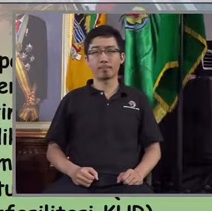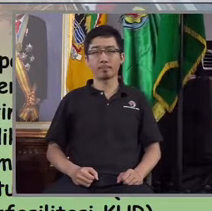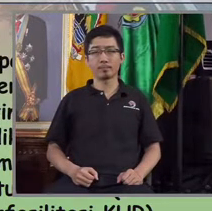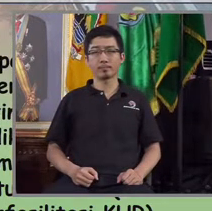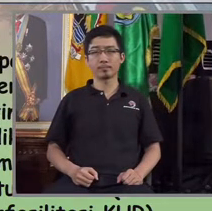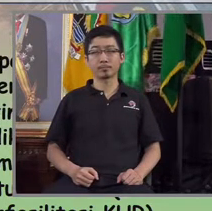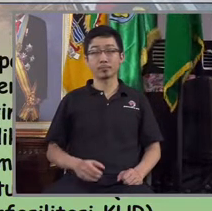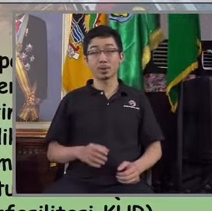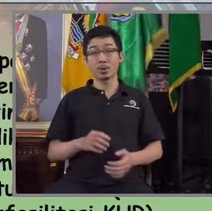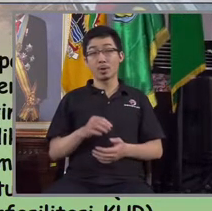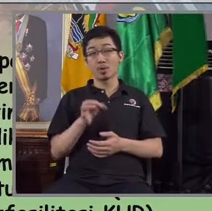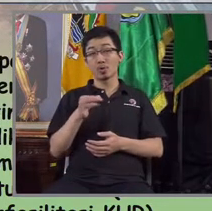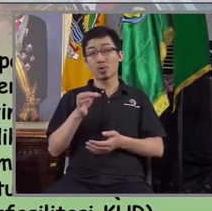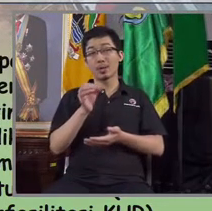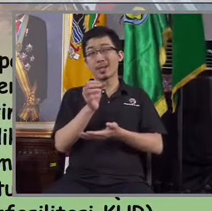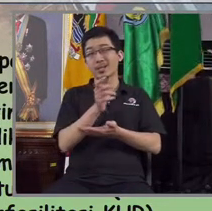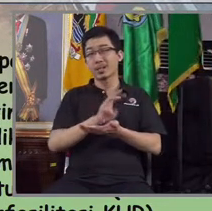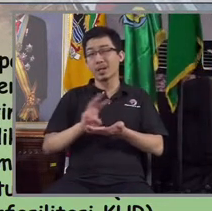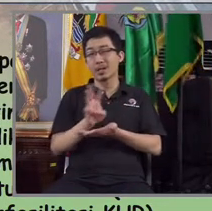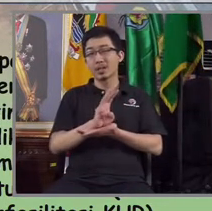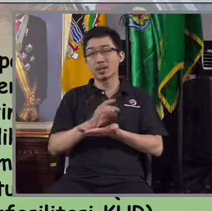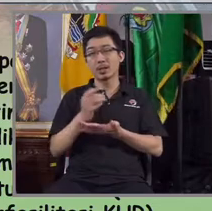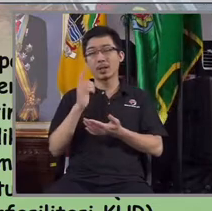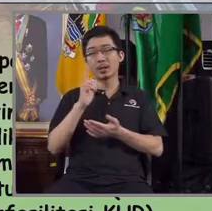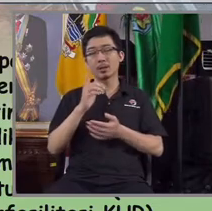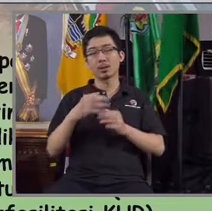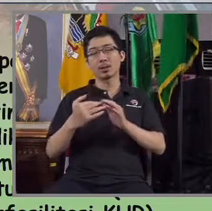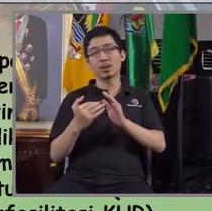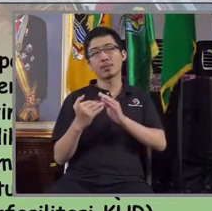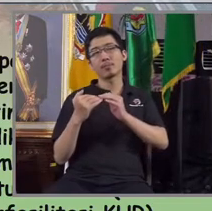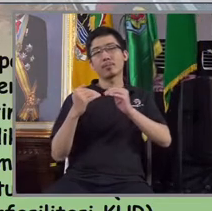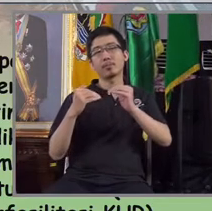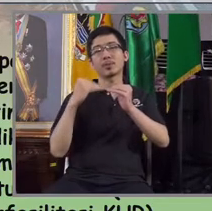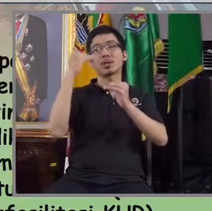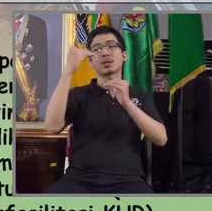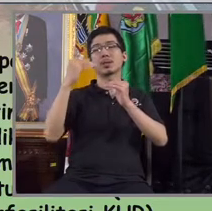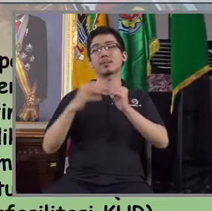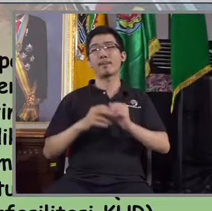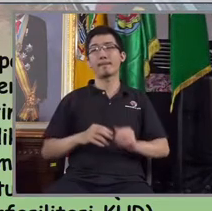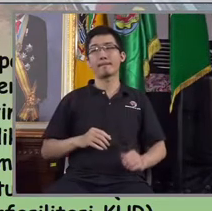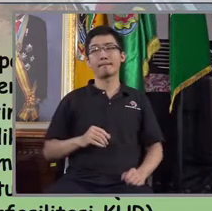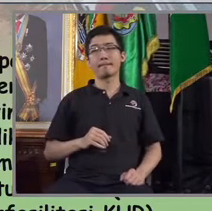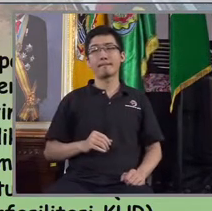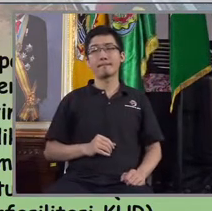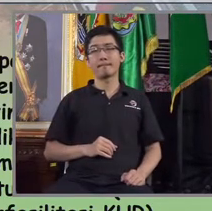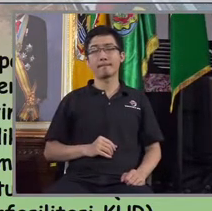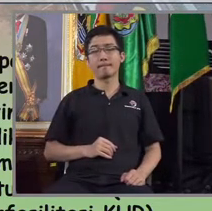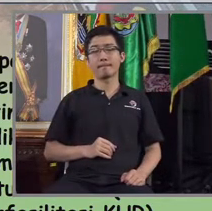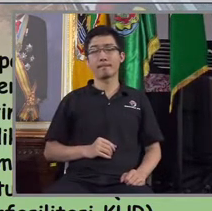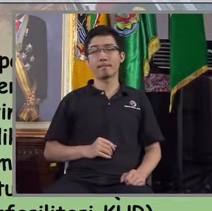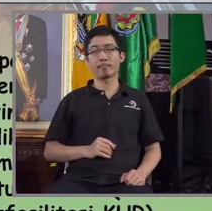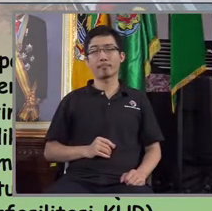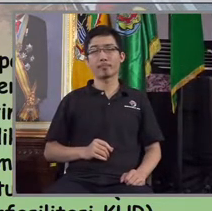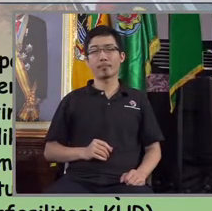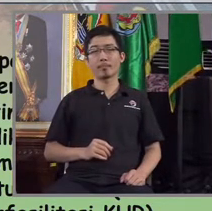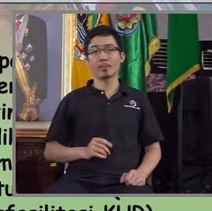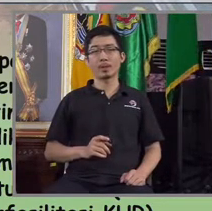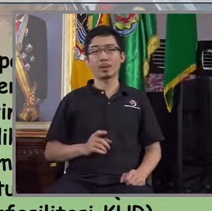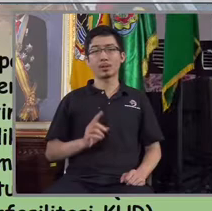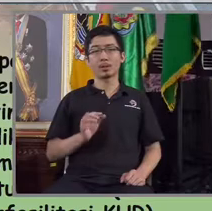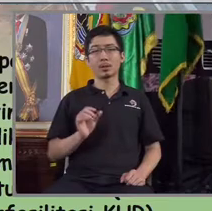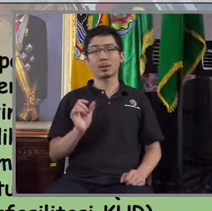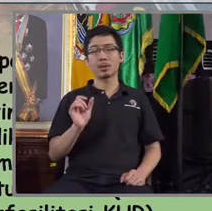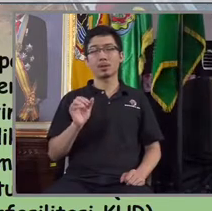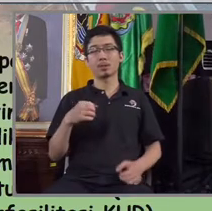Kota Salatiga mengalami peningkatan yang cukup. Tentunya ini upaya pemerintah juga yang